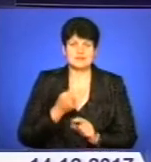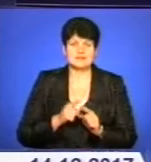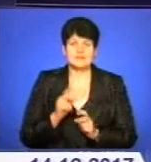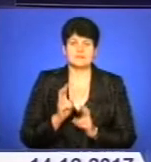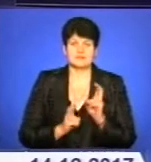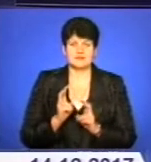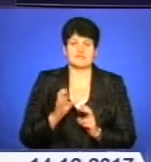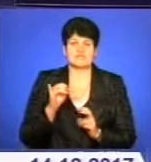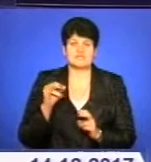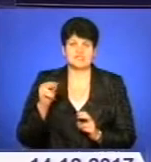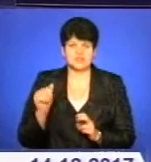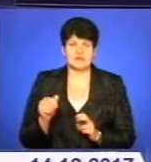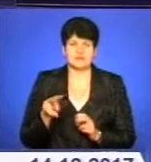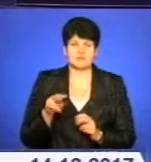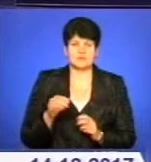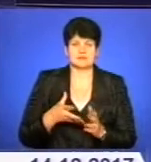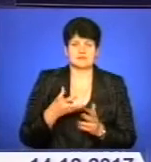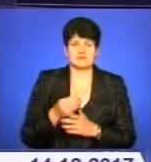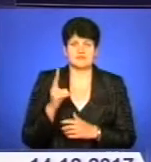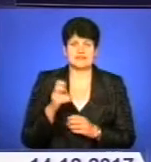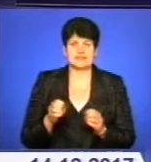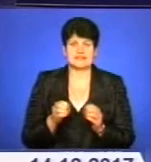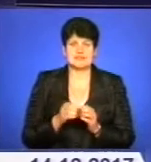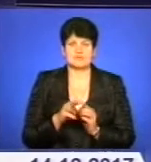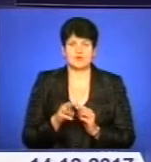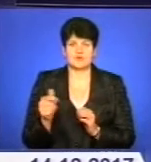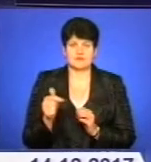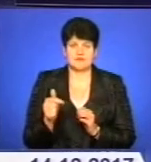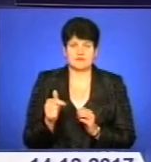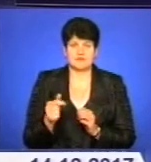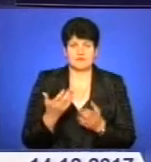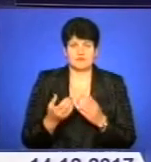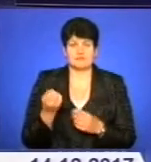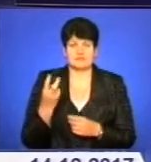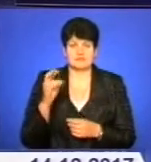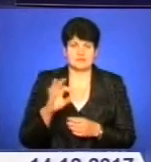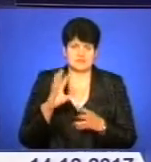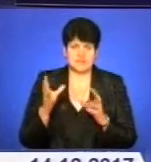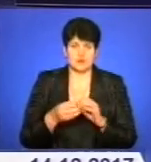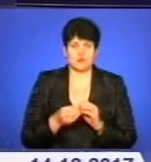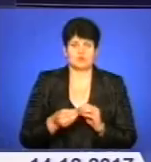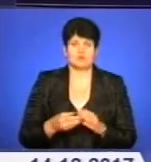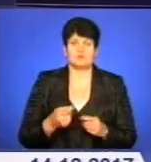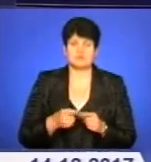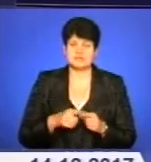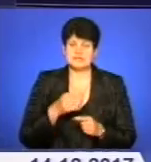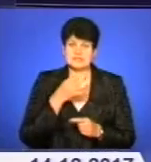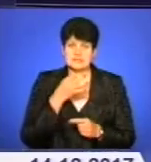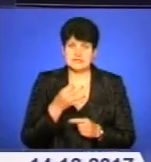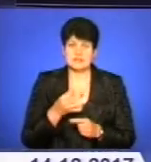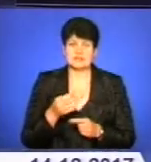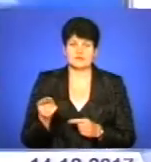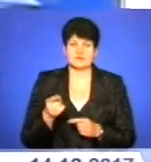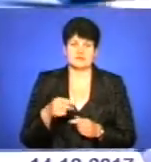у січні-листопаді сплатили 210 мільйонів гривень, або ж 19% від загальної суми. Про це повідомили у тернопільській